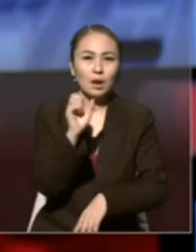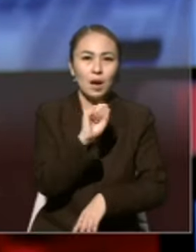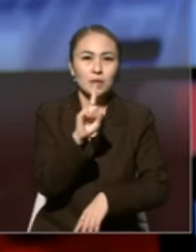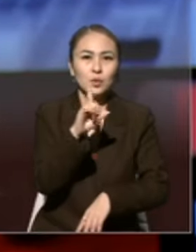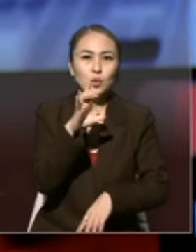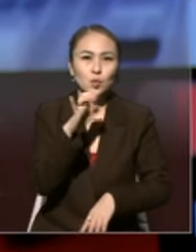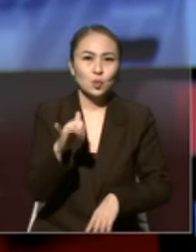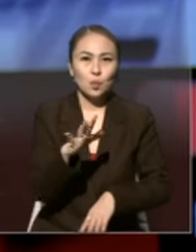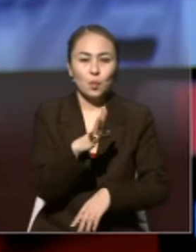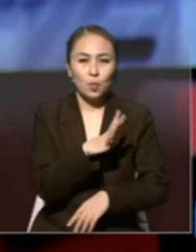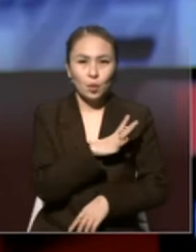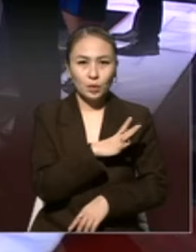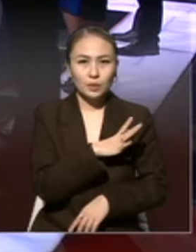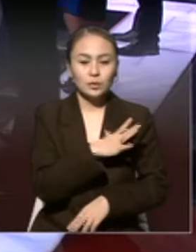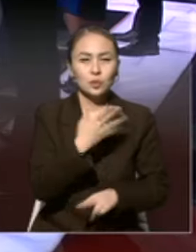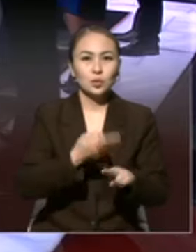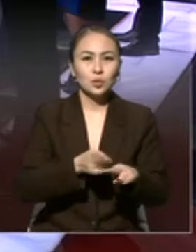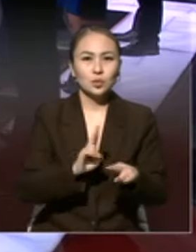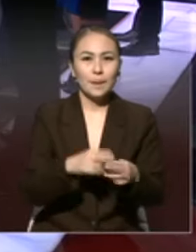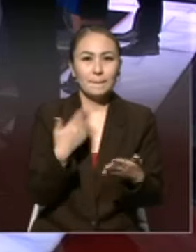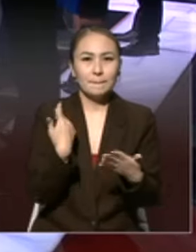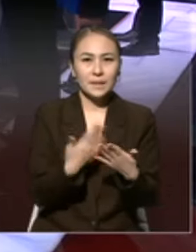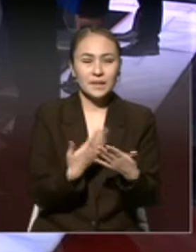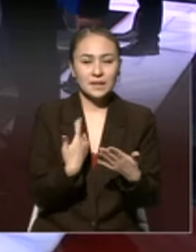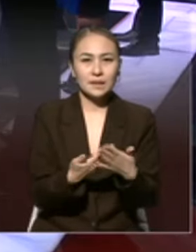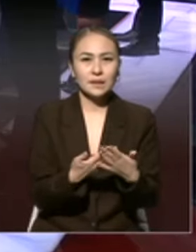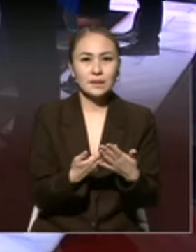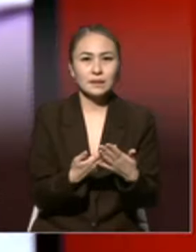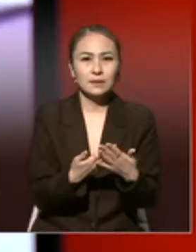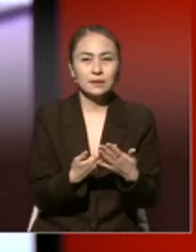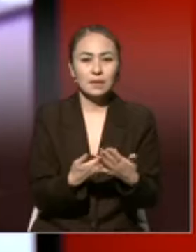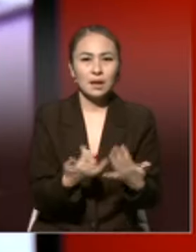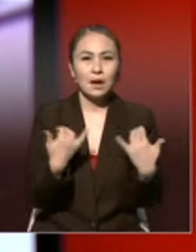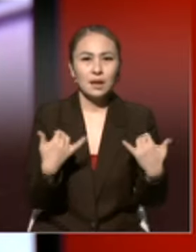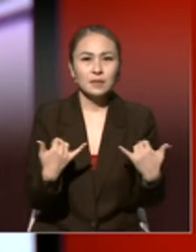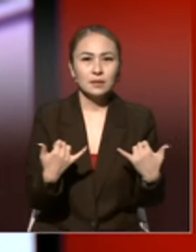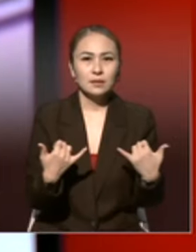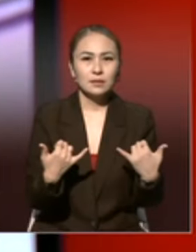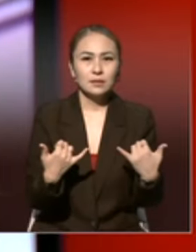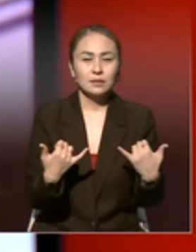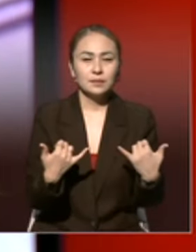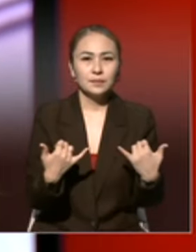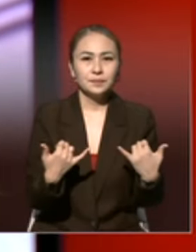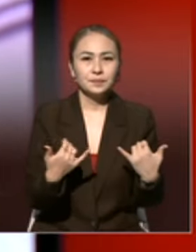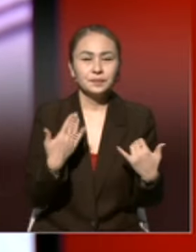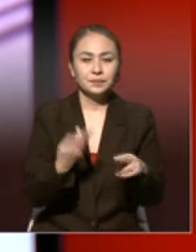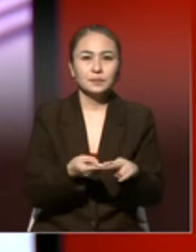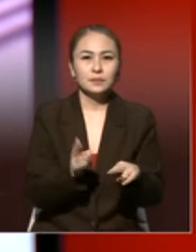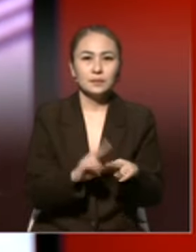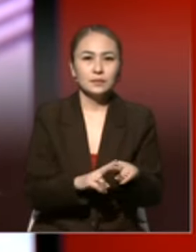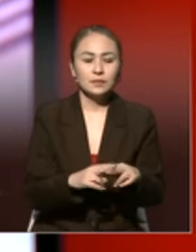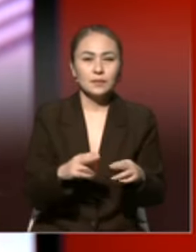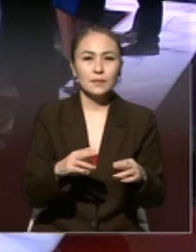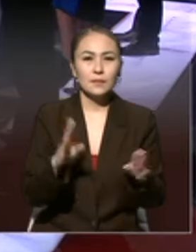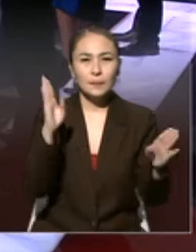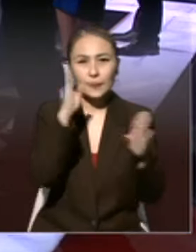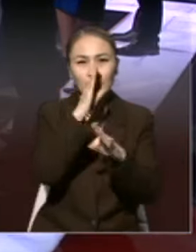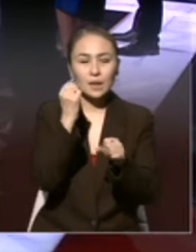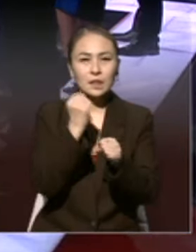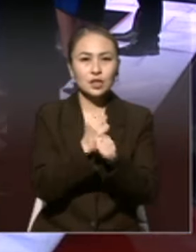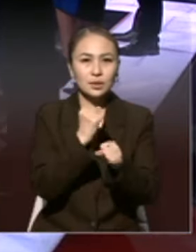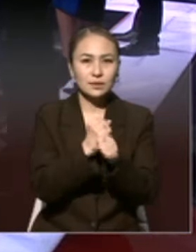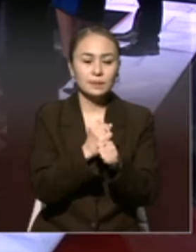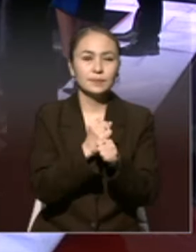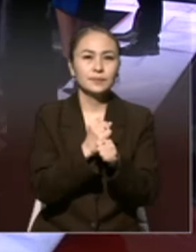болды. Енді соның мысалға міне қазір ғана мысалға міне соның жаңа тұжырымдамасын жасап,